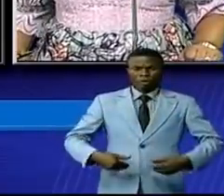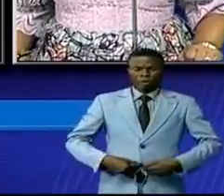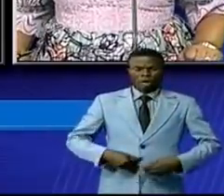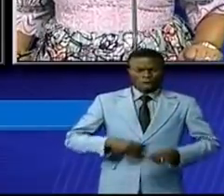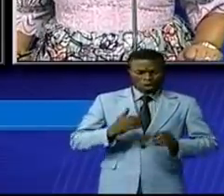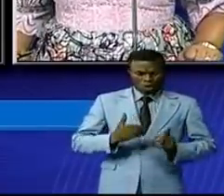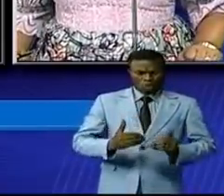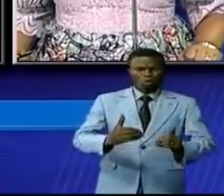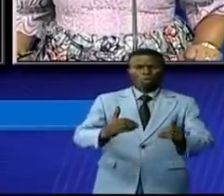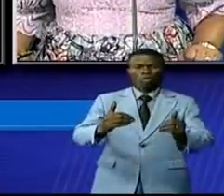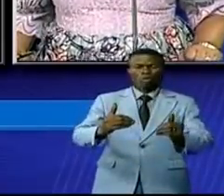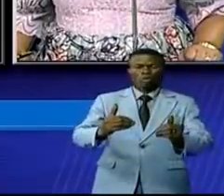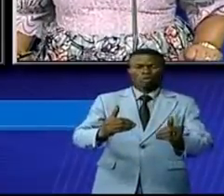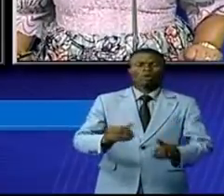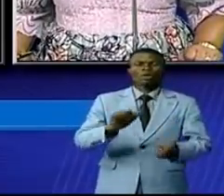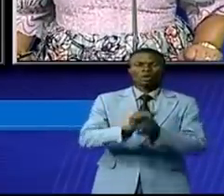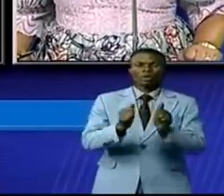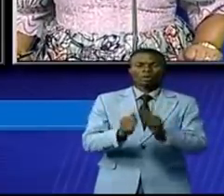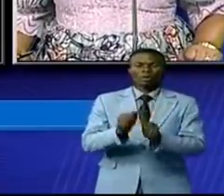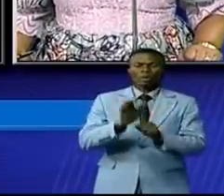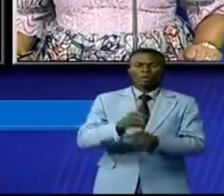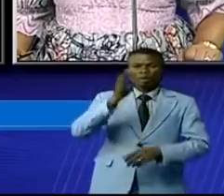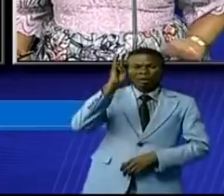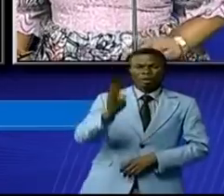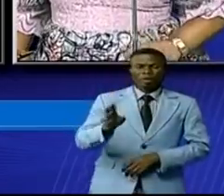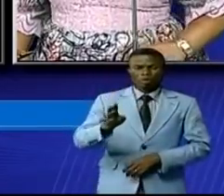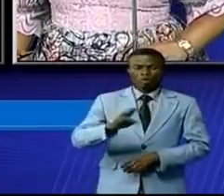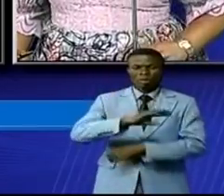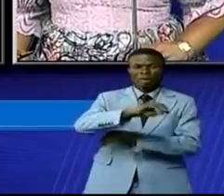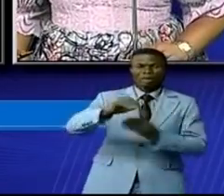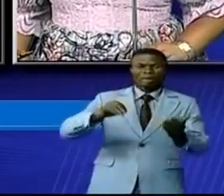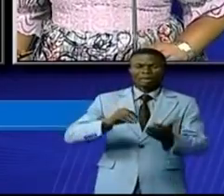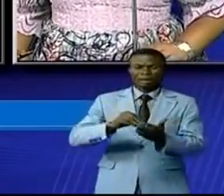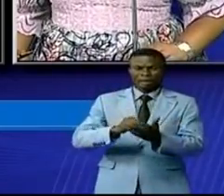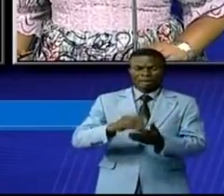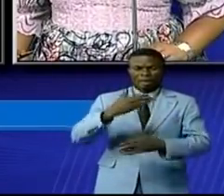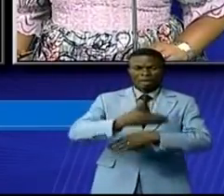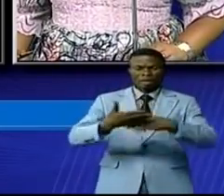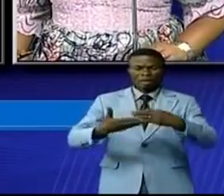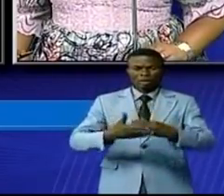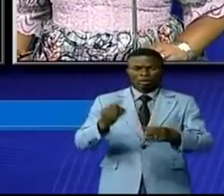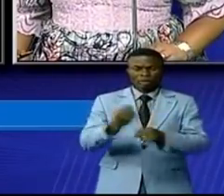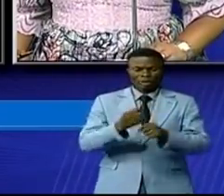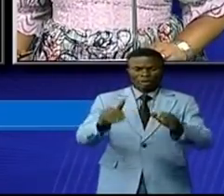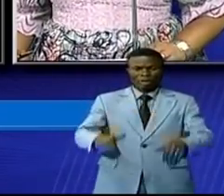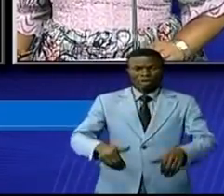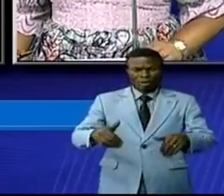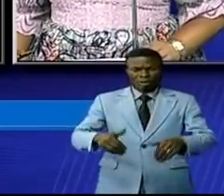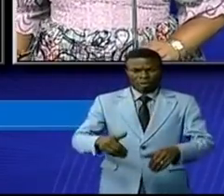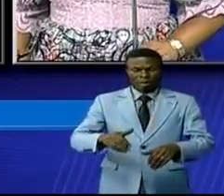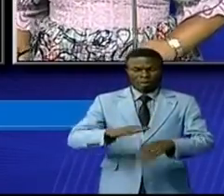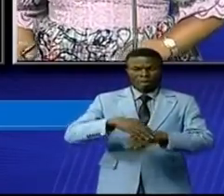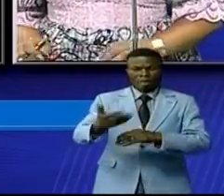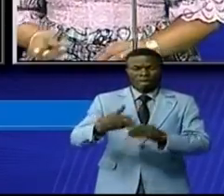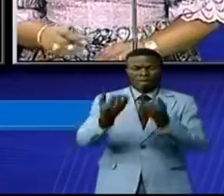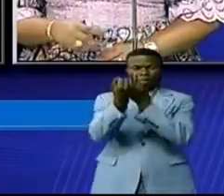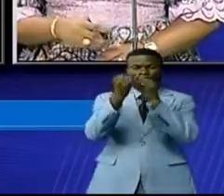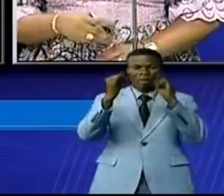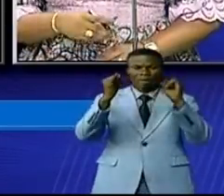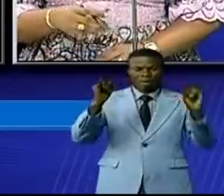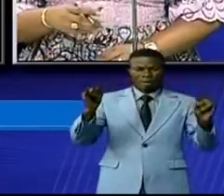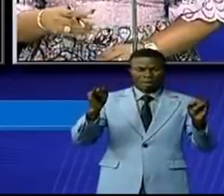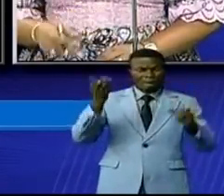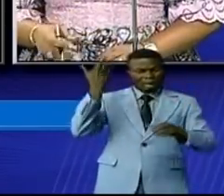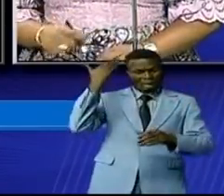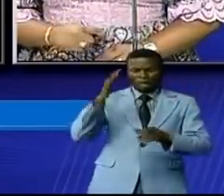renaissent de leurs cendres avec plus de 300 centres avec brigades agricoles. Au lendemain de l'indépendance, il n'en existe